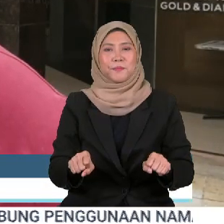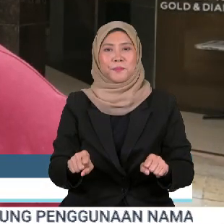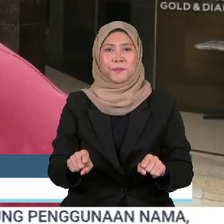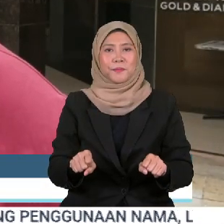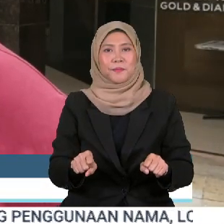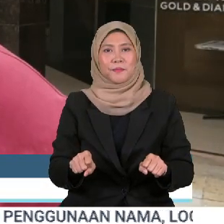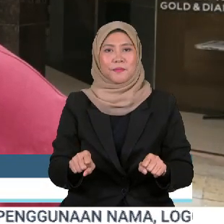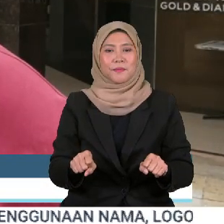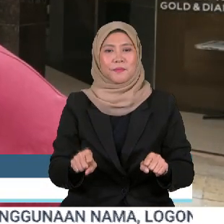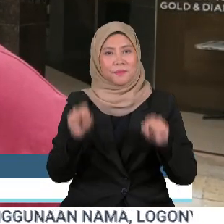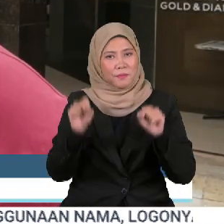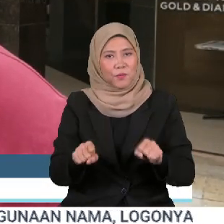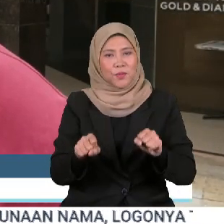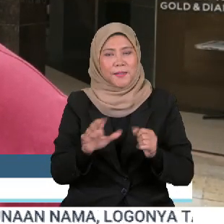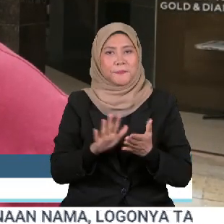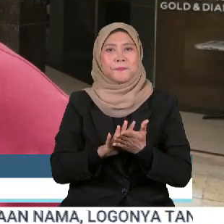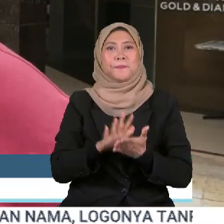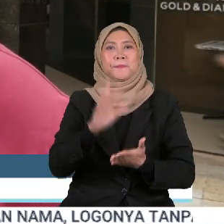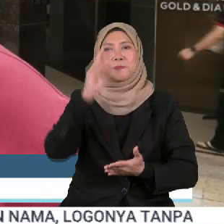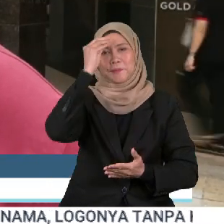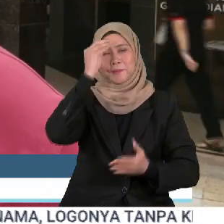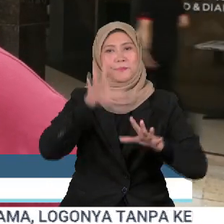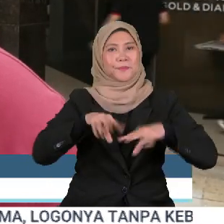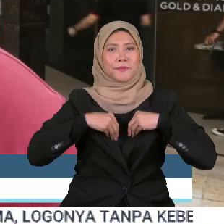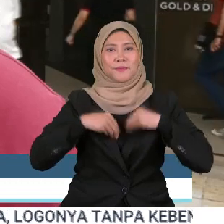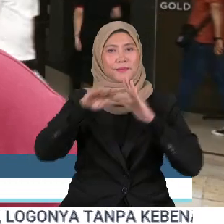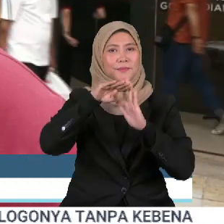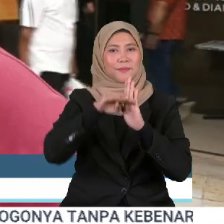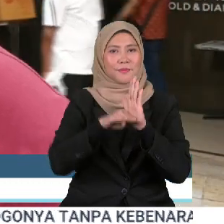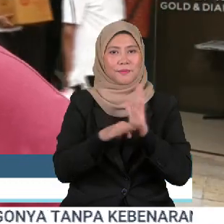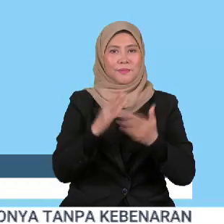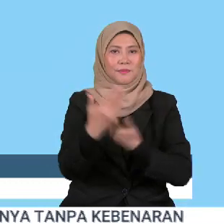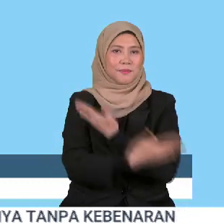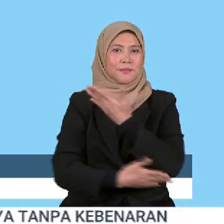lah, menerapkan rukun negara.